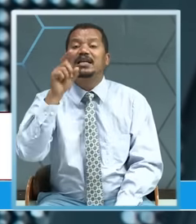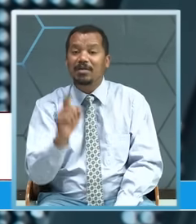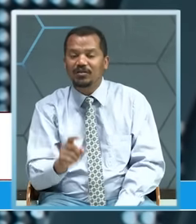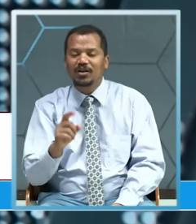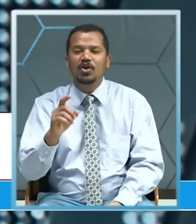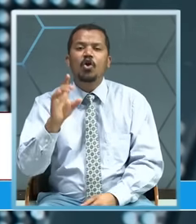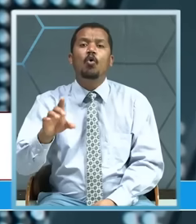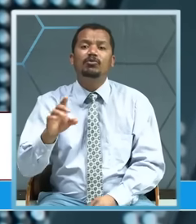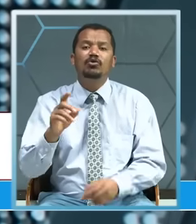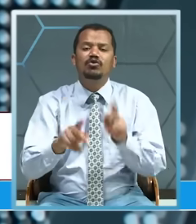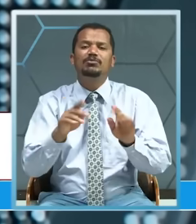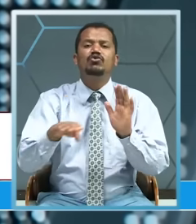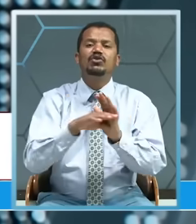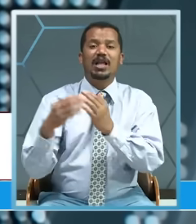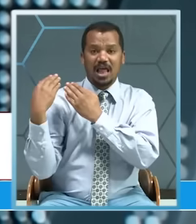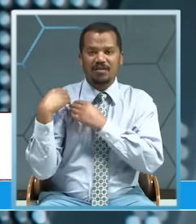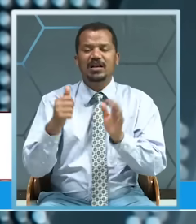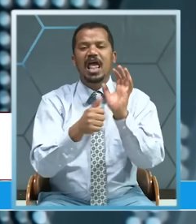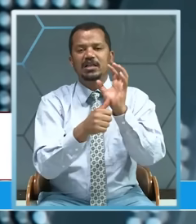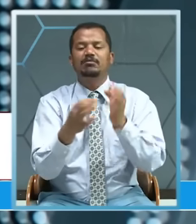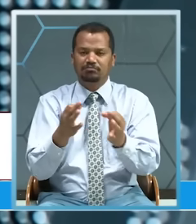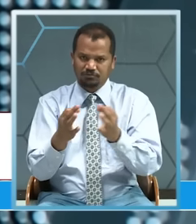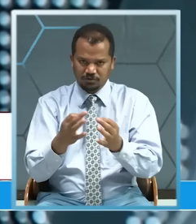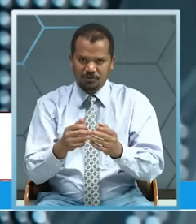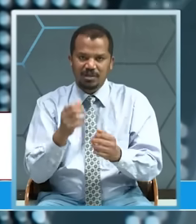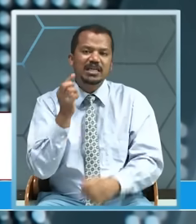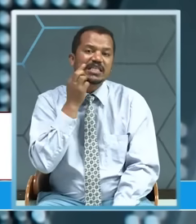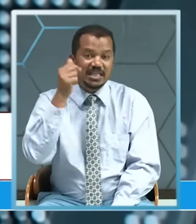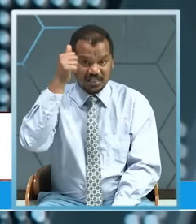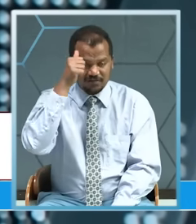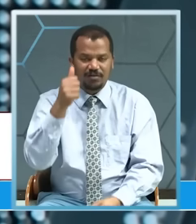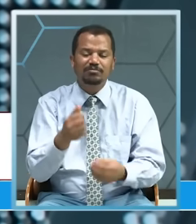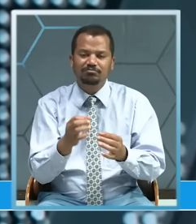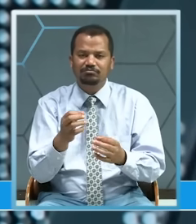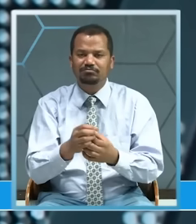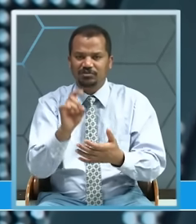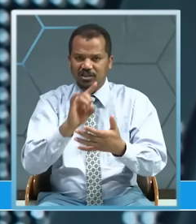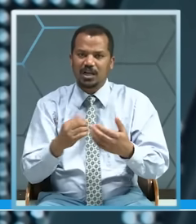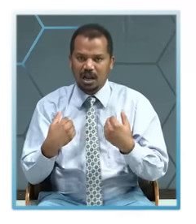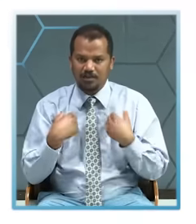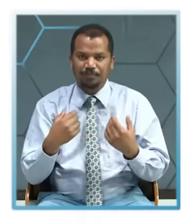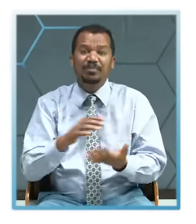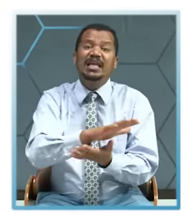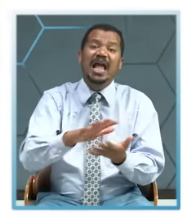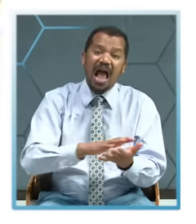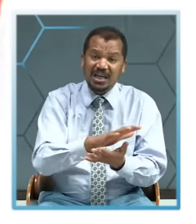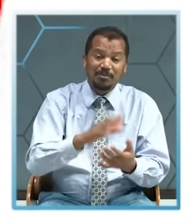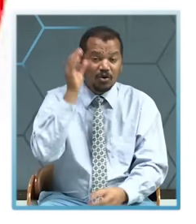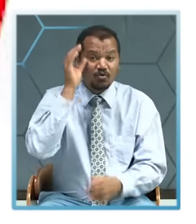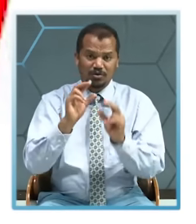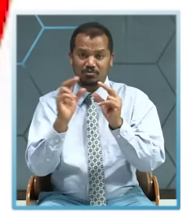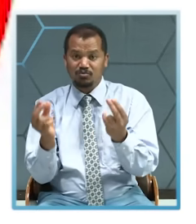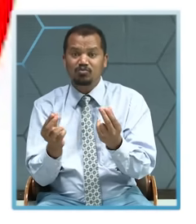ማድረግ እንደሚያስፈልግ የኮሚሽኑ ህዝብ ግንኙነት ኃላፊ ለኢሳት ገልጸዋል። ቅድስት አሰፋ ዝርዝር አላት።